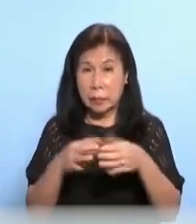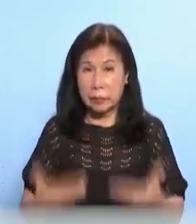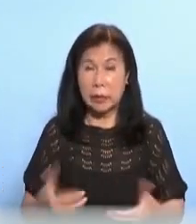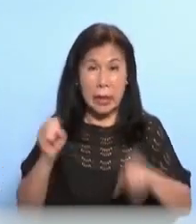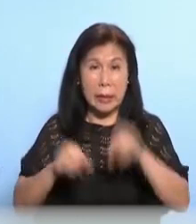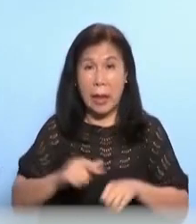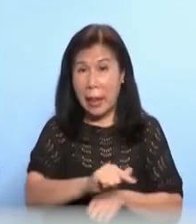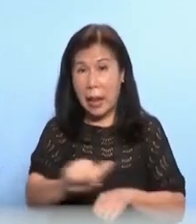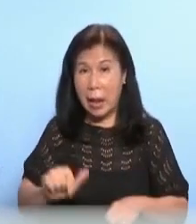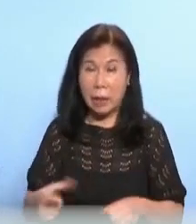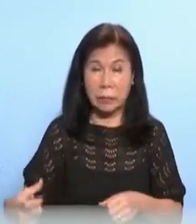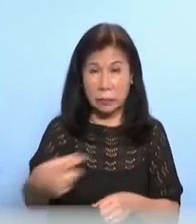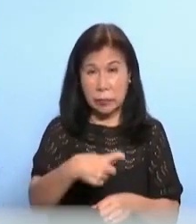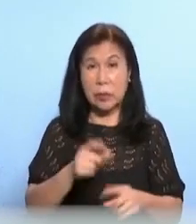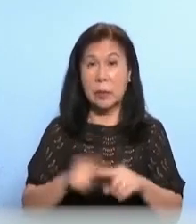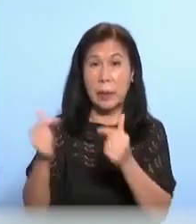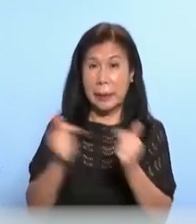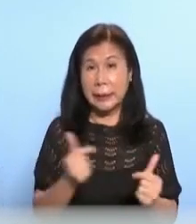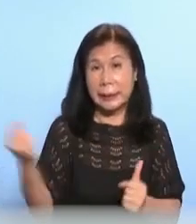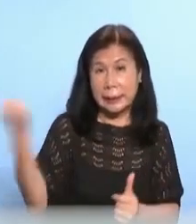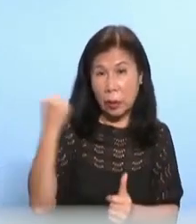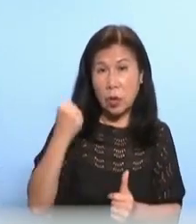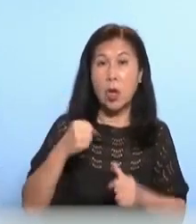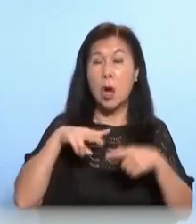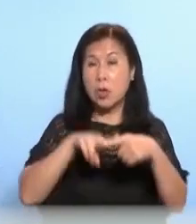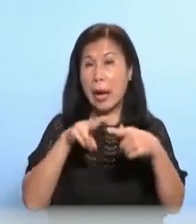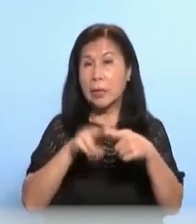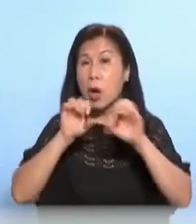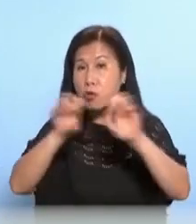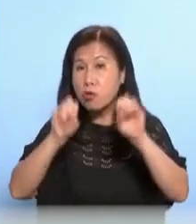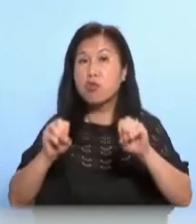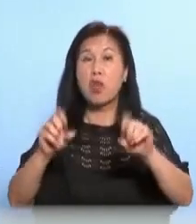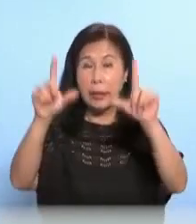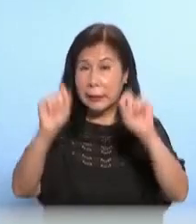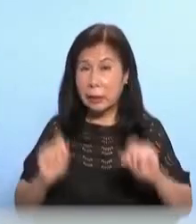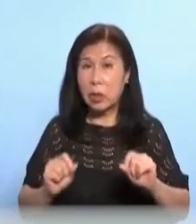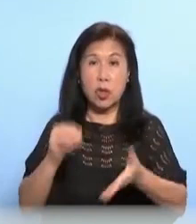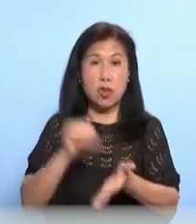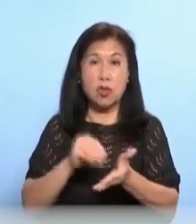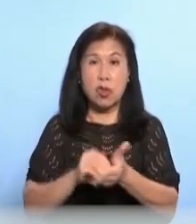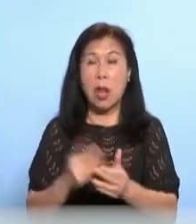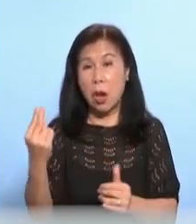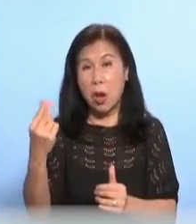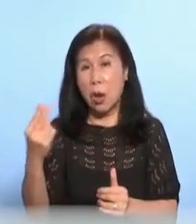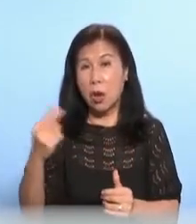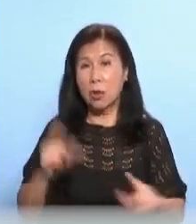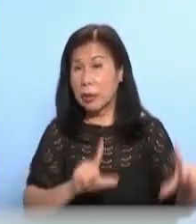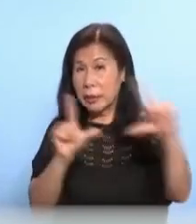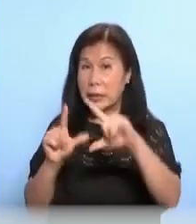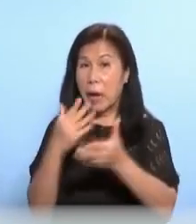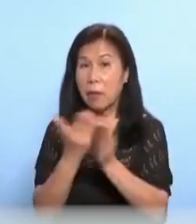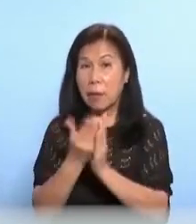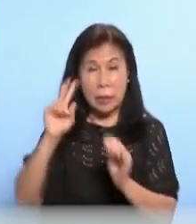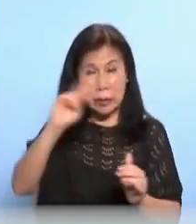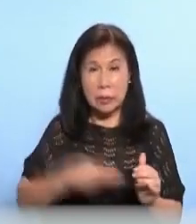圾徵費的措施，只要我們繼續加強宣傳和解說，一起去堅持實行綠色的生活習慣，持續優